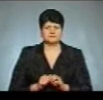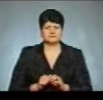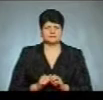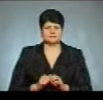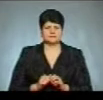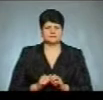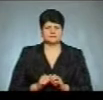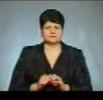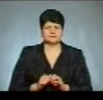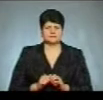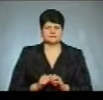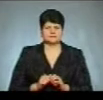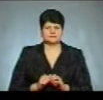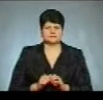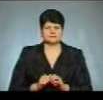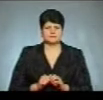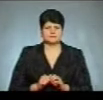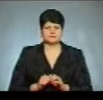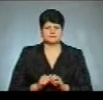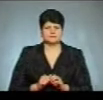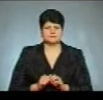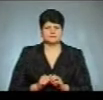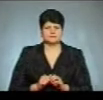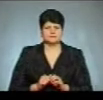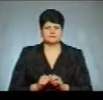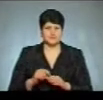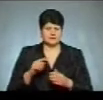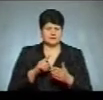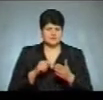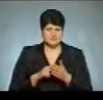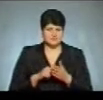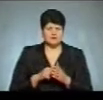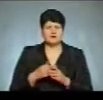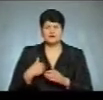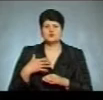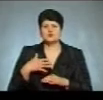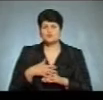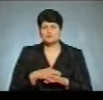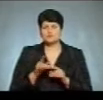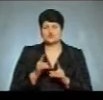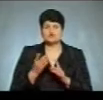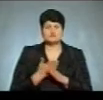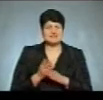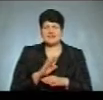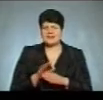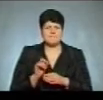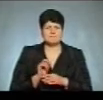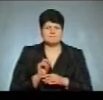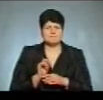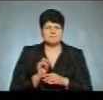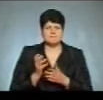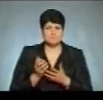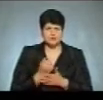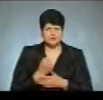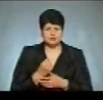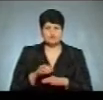Добре, відповідь. Добре, спробуємо відповісти. Дякуємо за запитання. Я так зрозумів, що субсидія не призначена, тому що